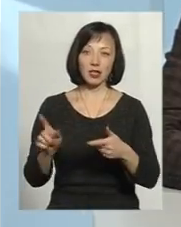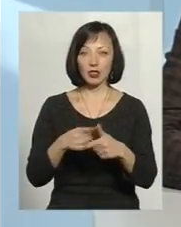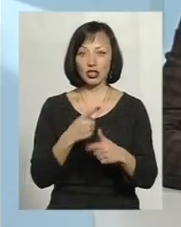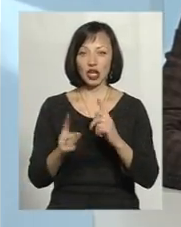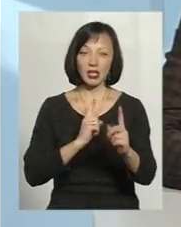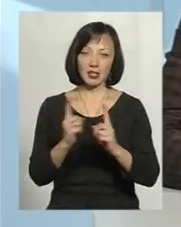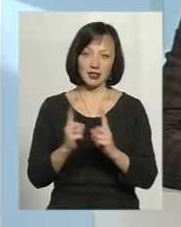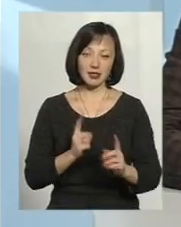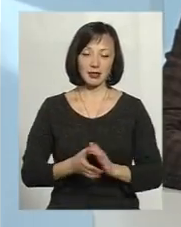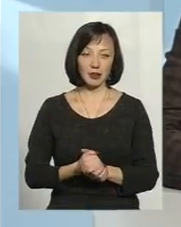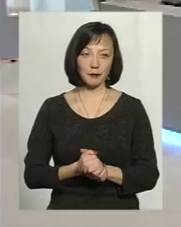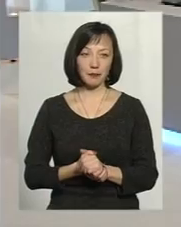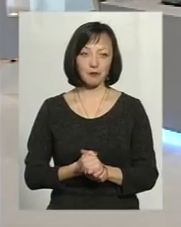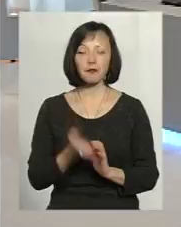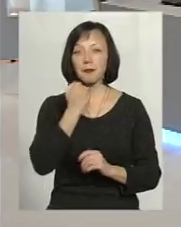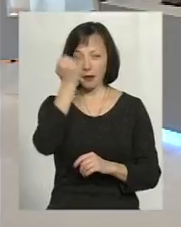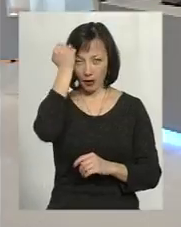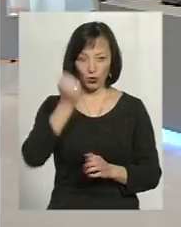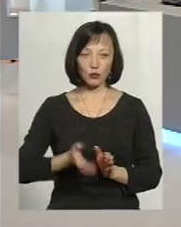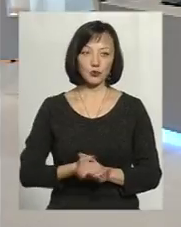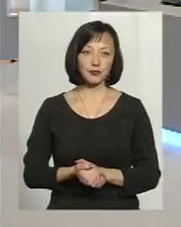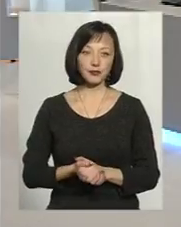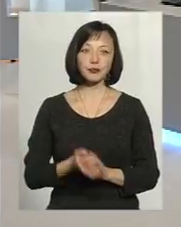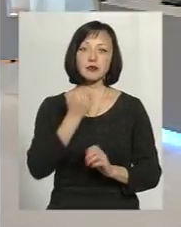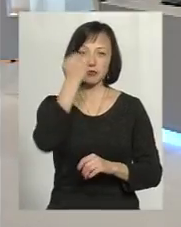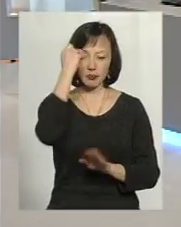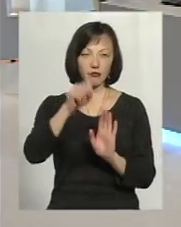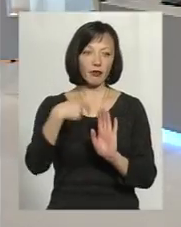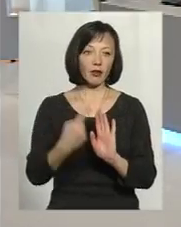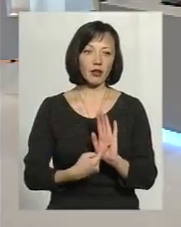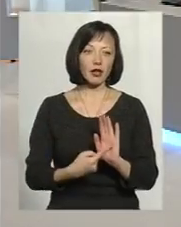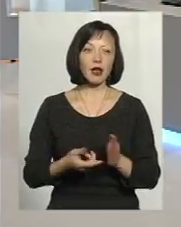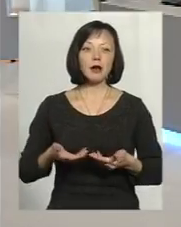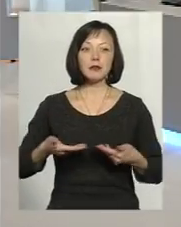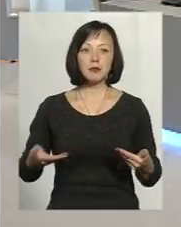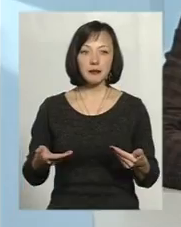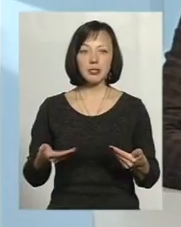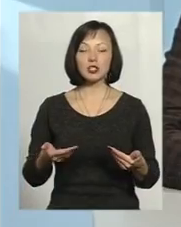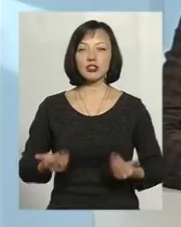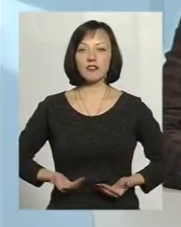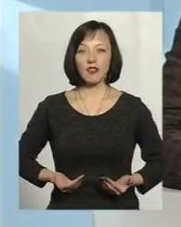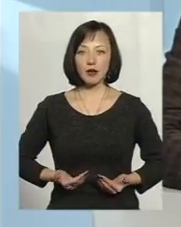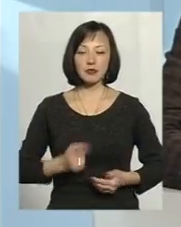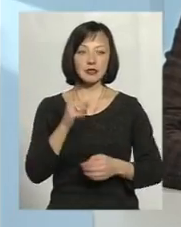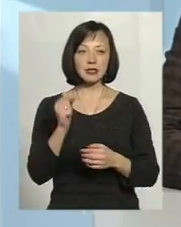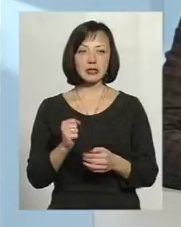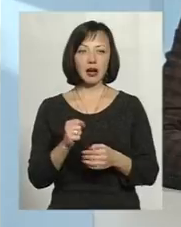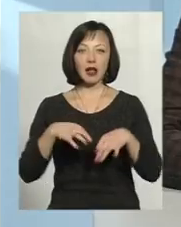їздити, а й пішо ходити. Дякую. Дякую за запитання. Ми живемо за транспортною